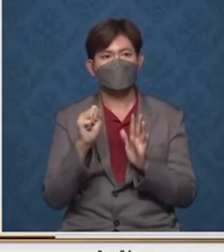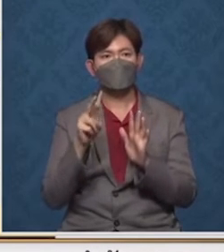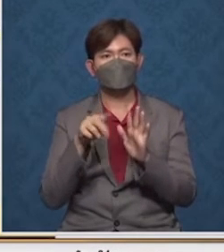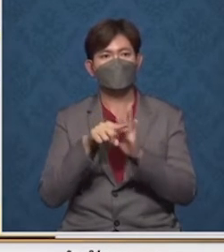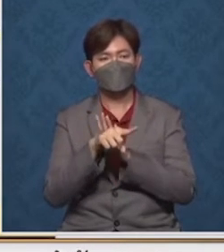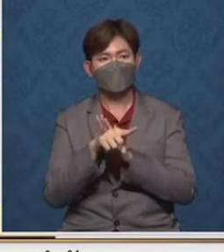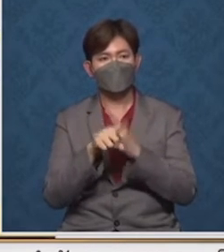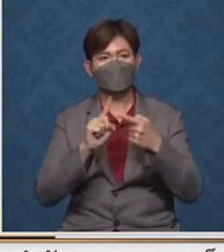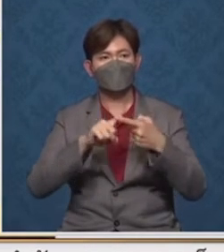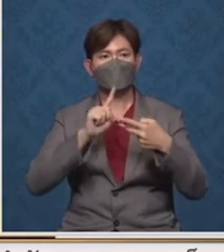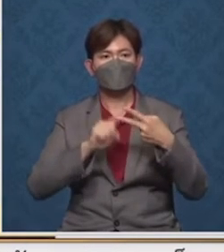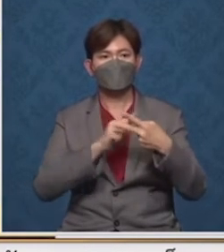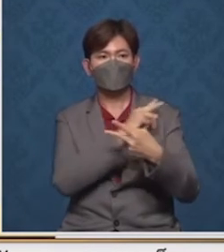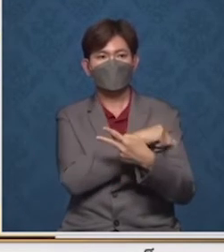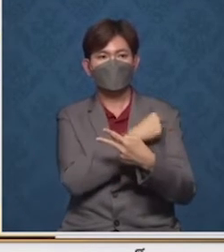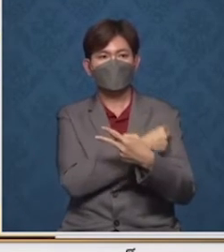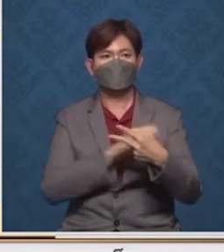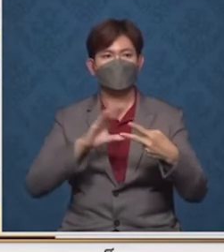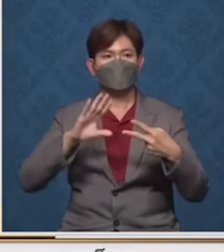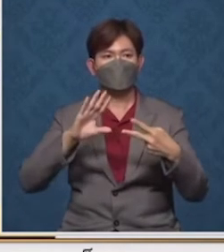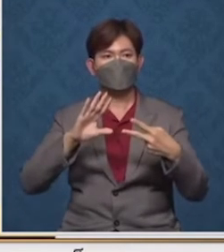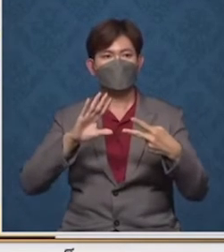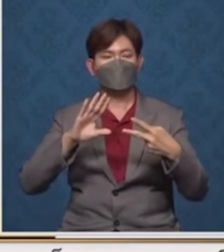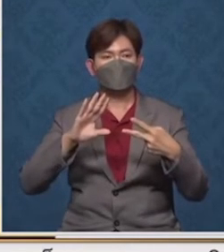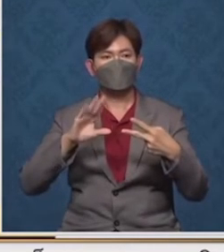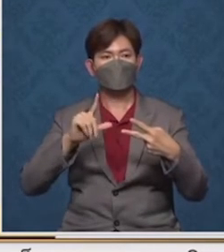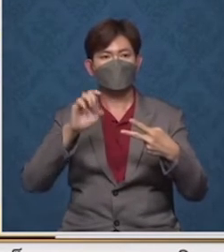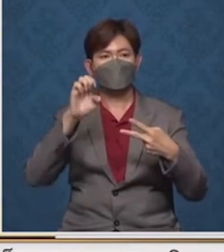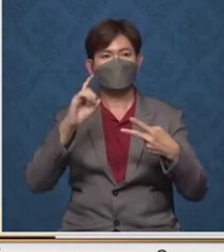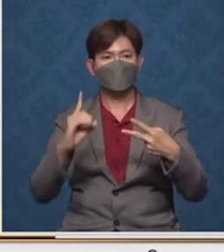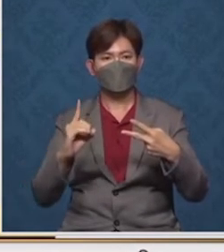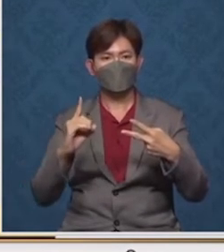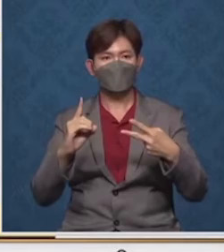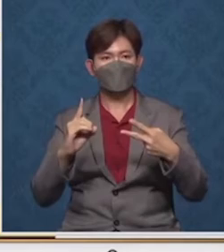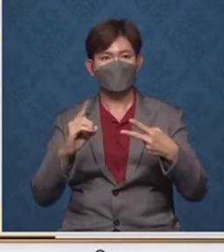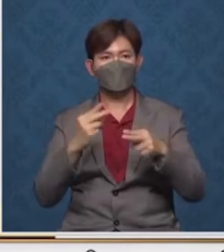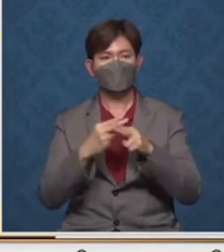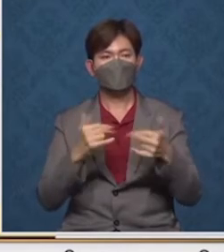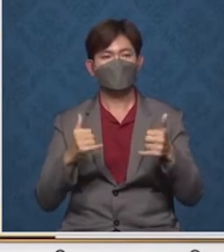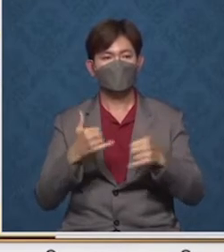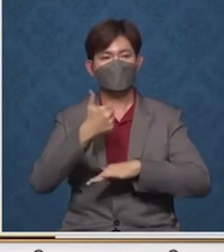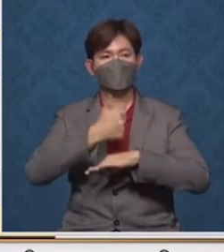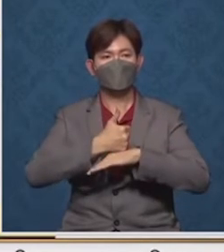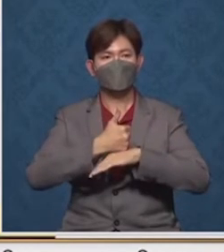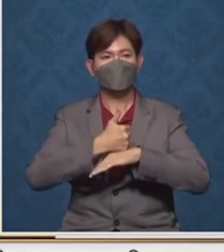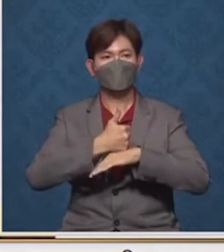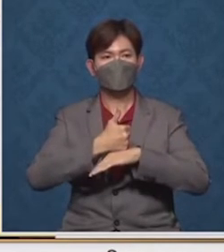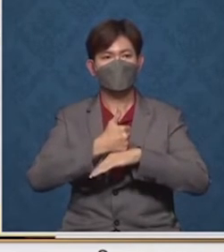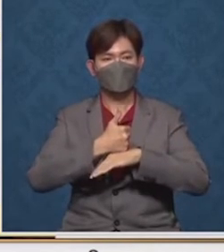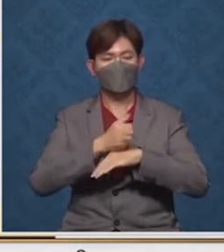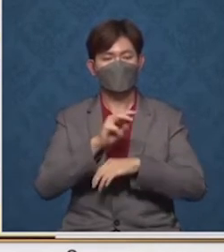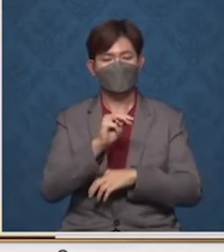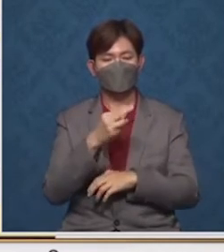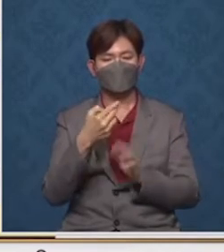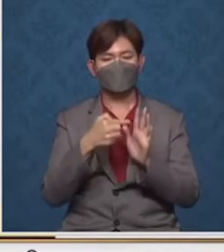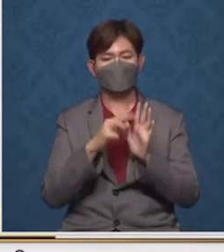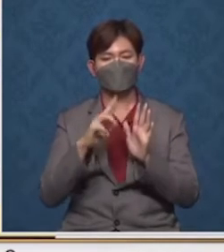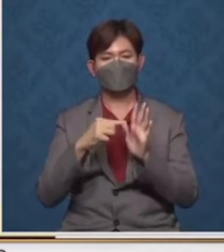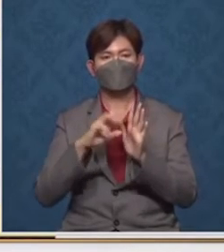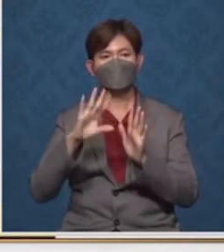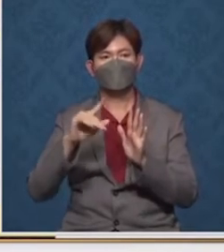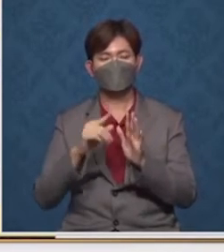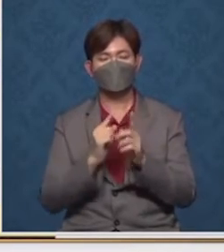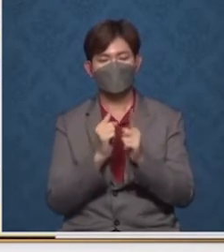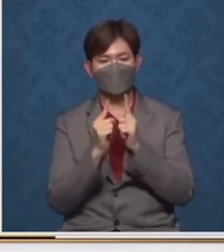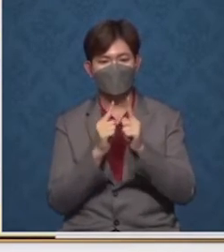หมอและหมอ Chicคำผมชื่อเล่นกันผู้ไม่การโรงพยาบาลมหาราชที่เป็นประธานกรรมการต่อ